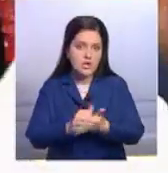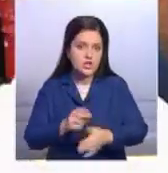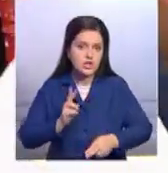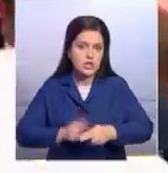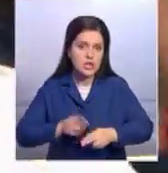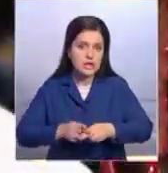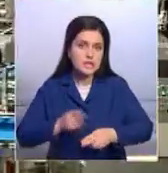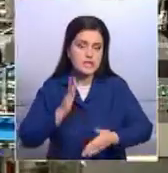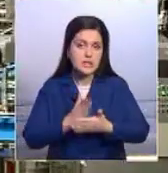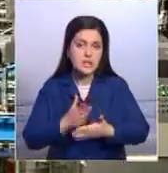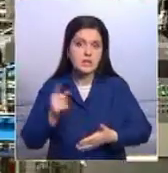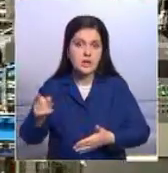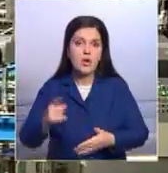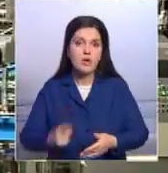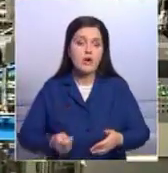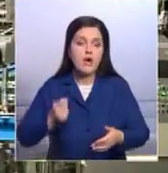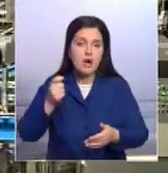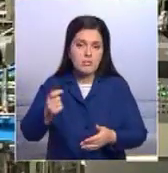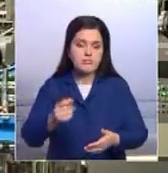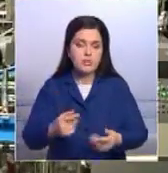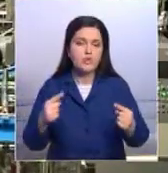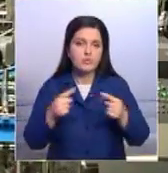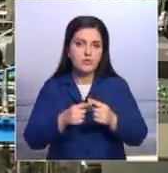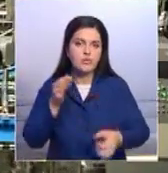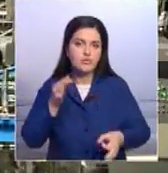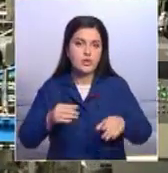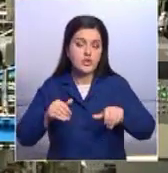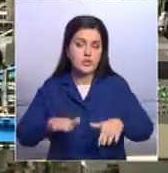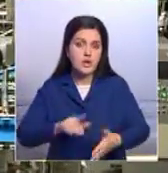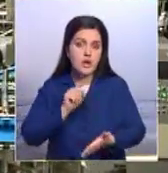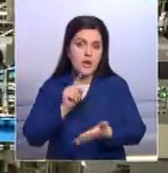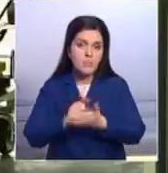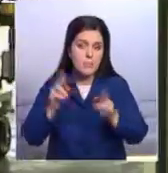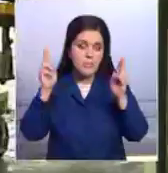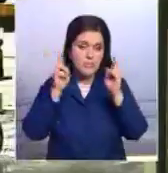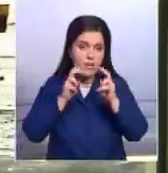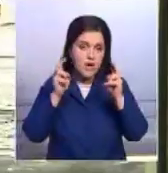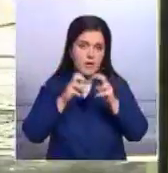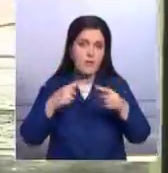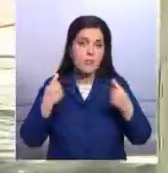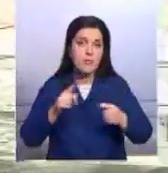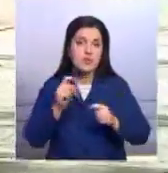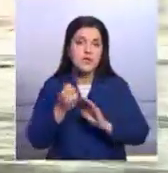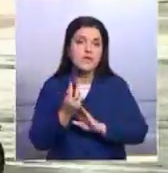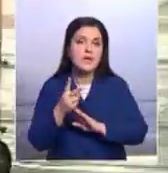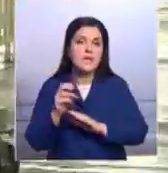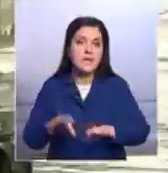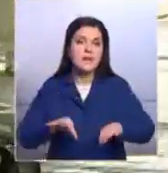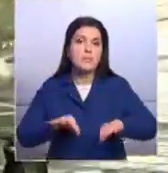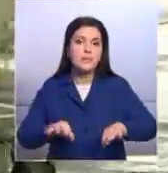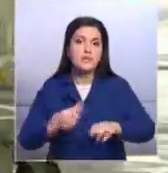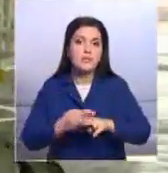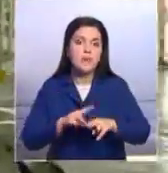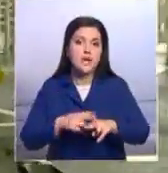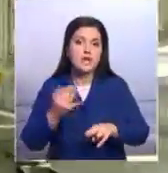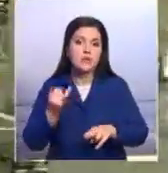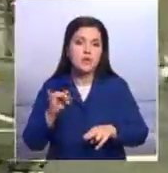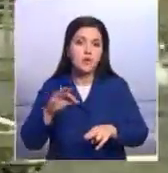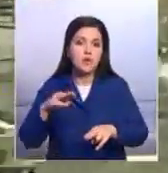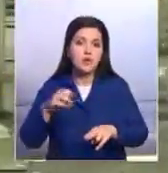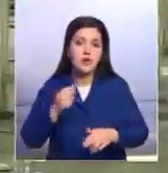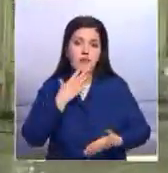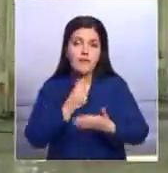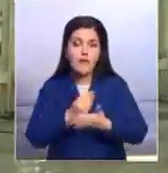Суд Лос-Анджелеса счел иск обоснованным и обязал компанию проверить все проданные за последние 12 лет машины. При этом